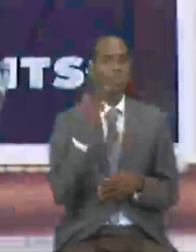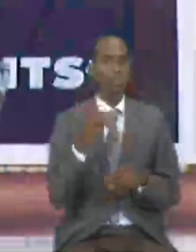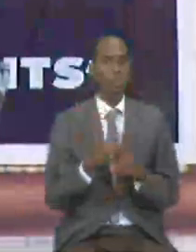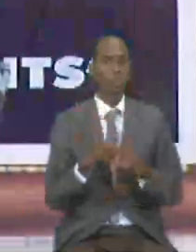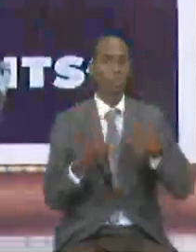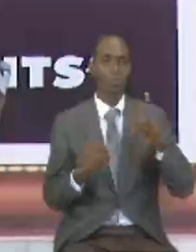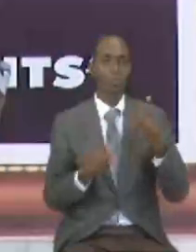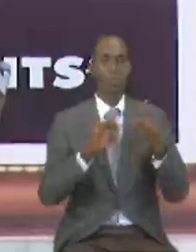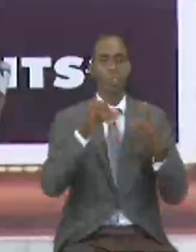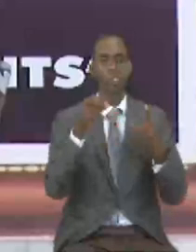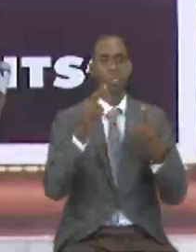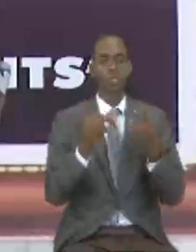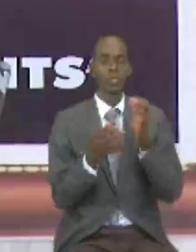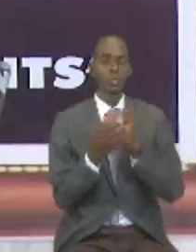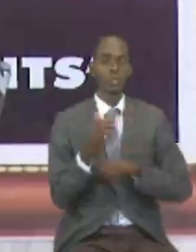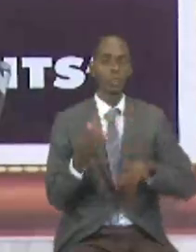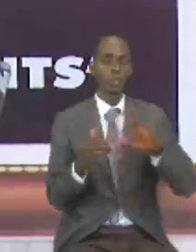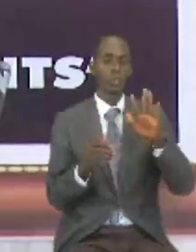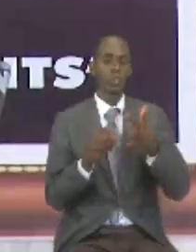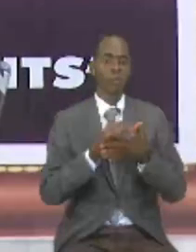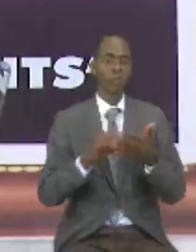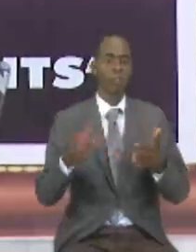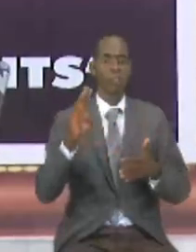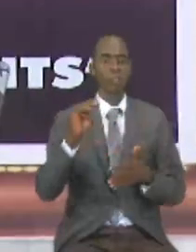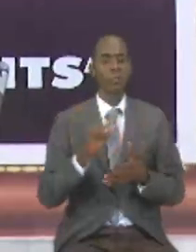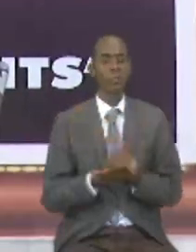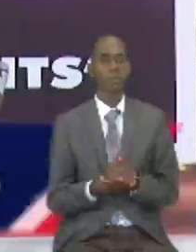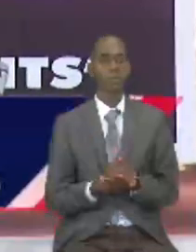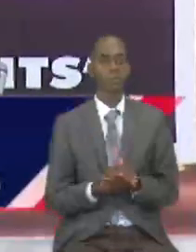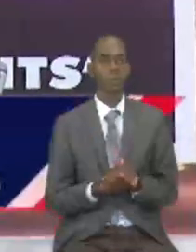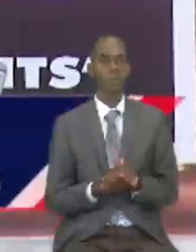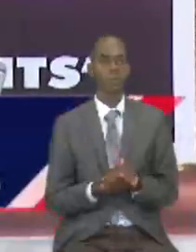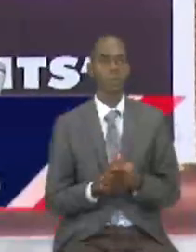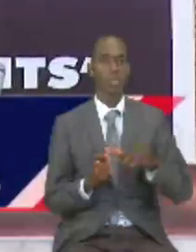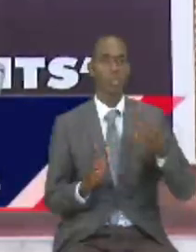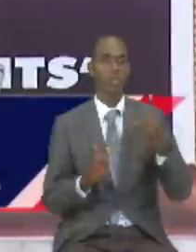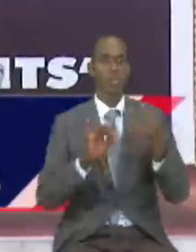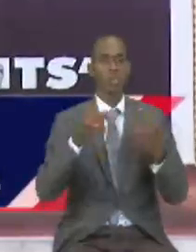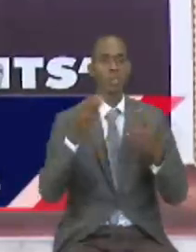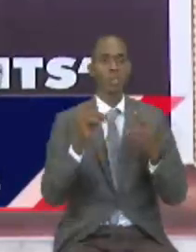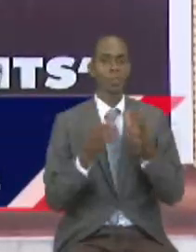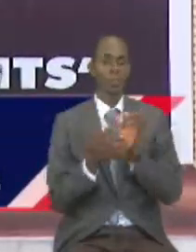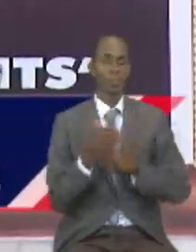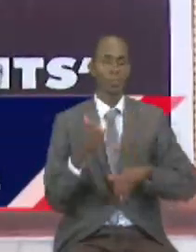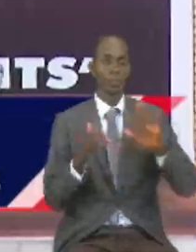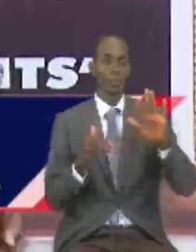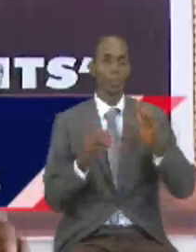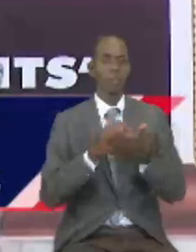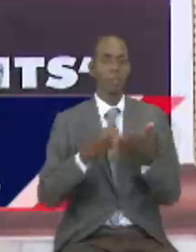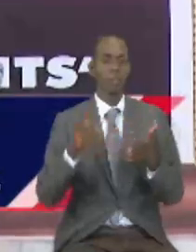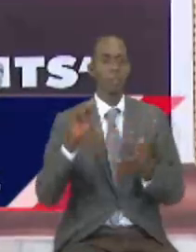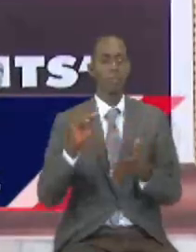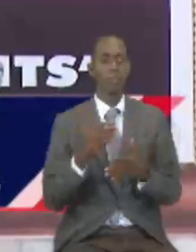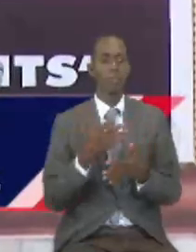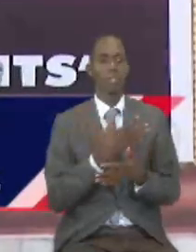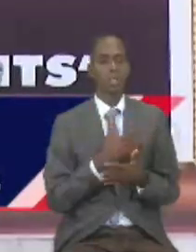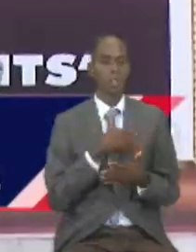Chapitre 5, 1 Jean 5, verset 14. 1 Jean 5, 14.